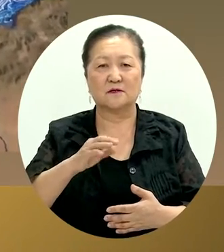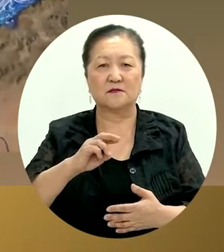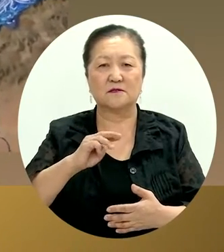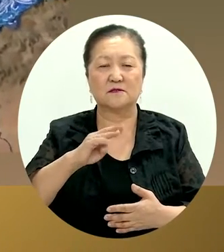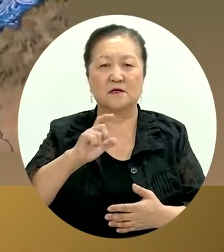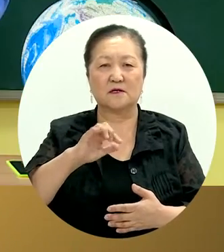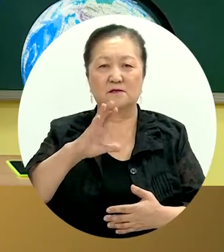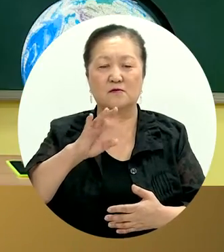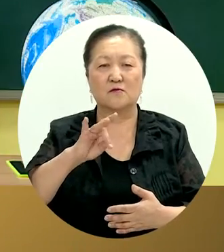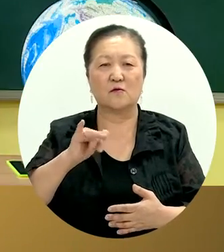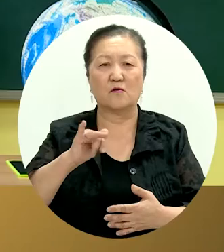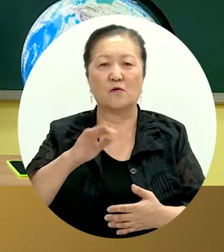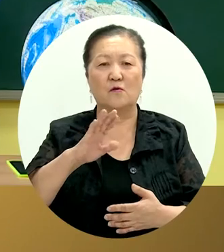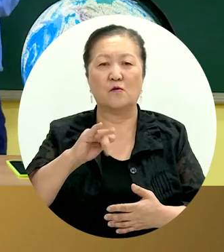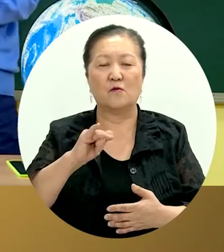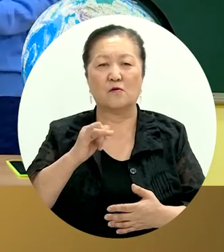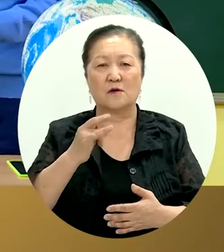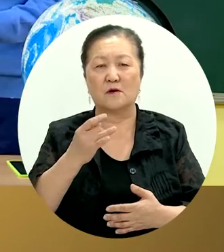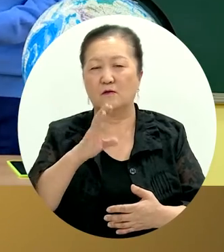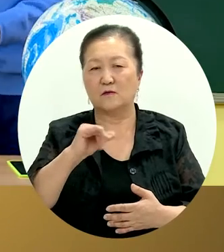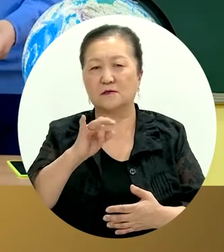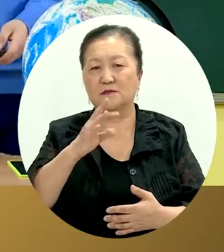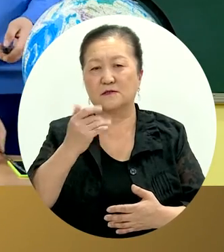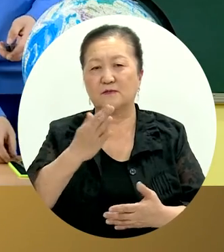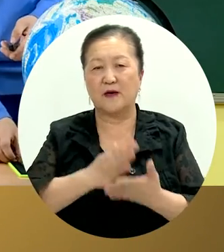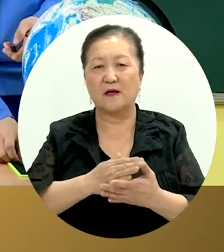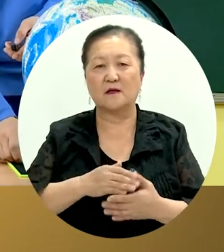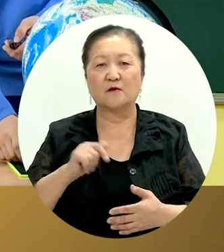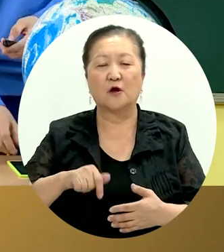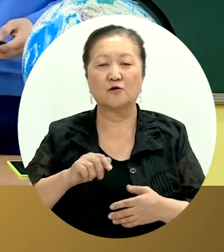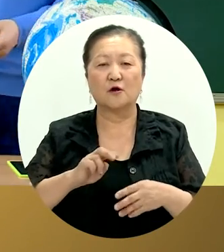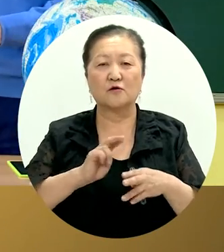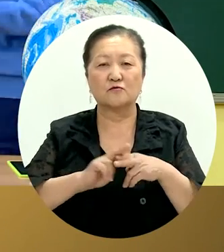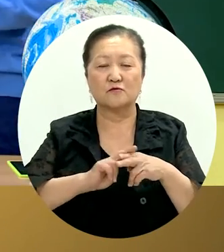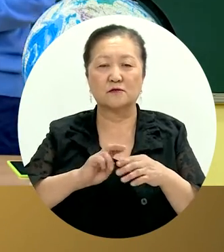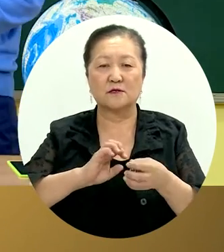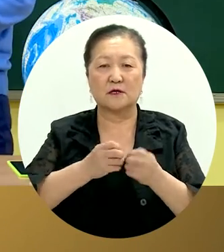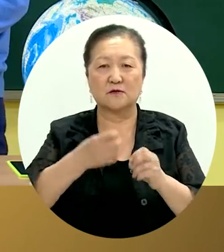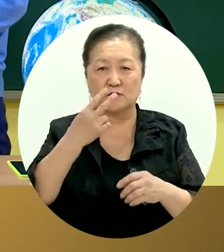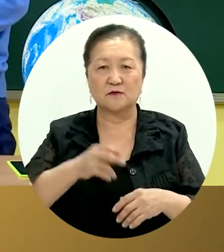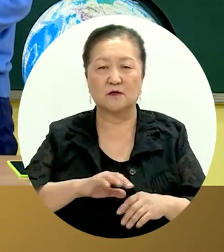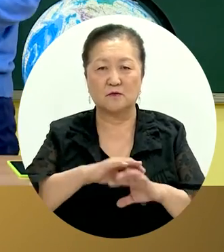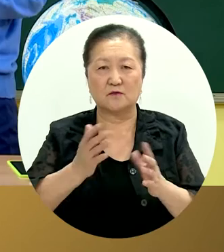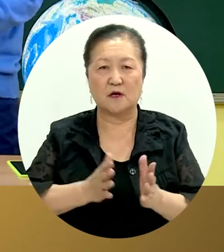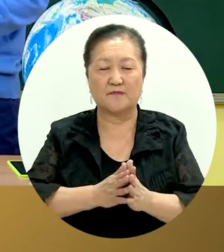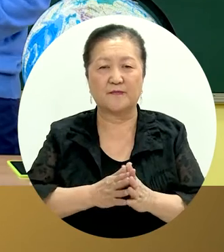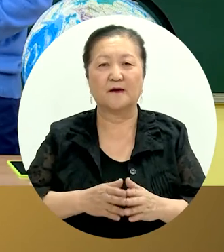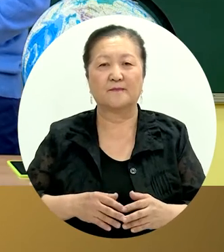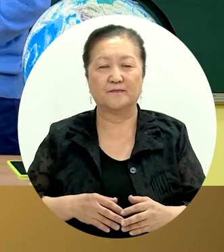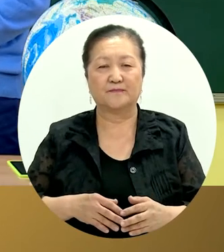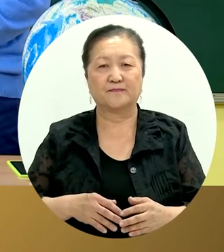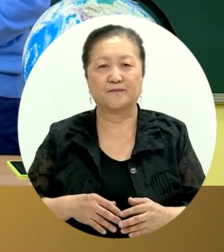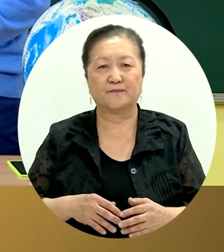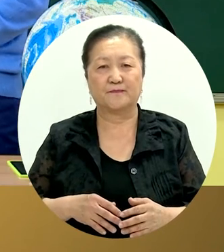тул бүгдрээ нэг хэлбэр торшилт хийж үзье. За тэгэхээр торшилт хийхдээ хүүхдүүд маань гэртээ бас гард